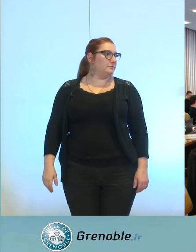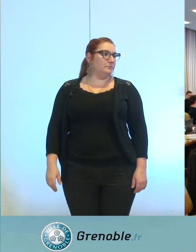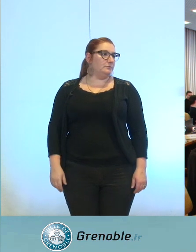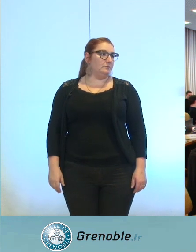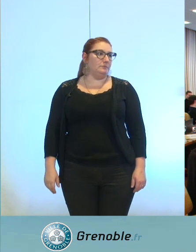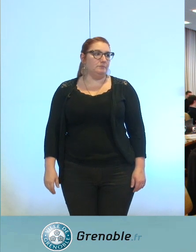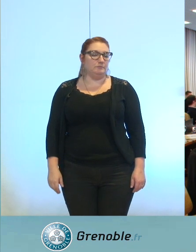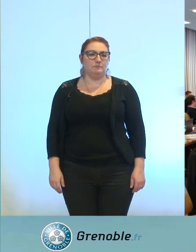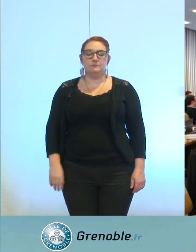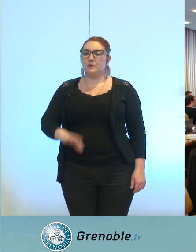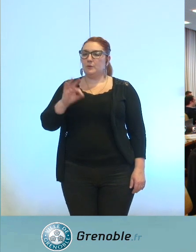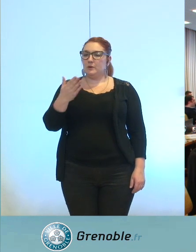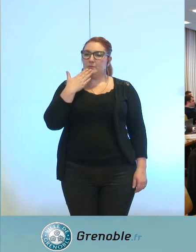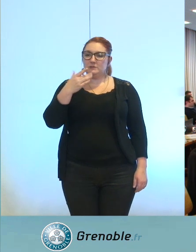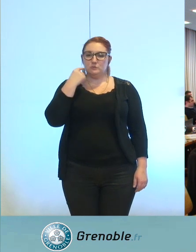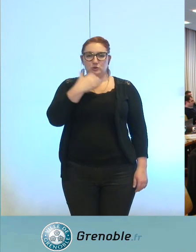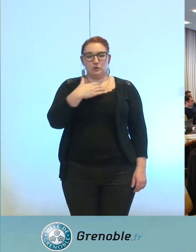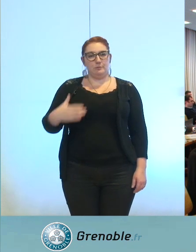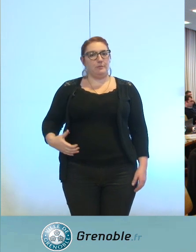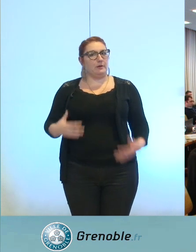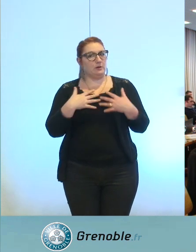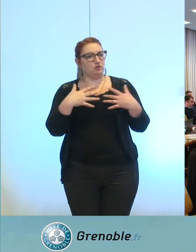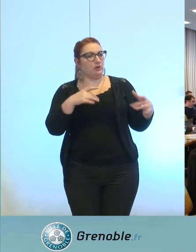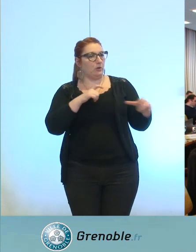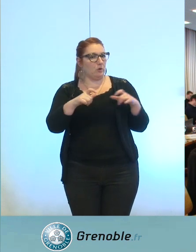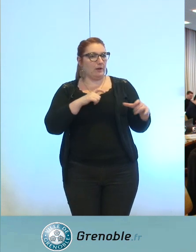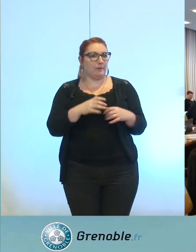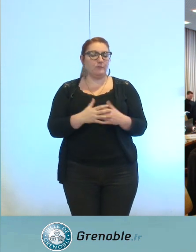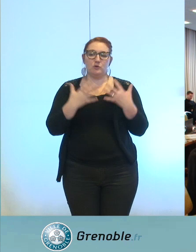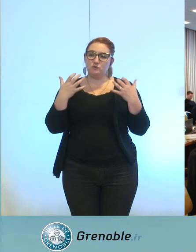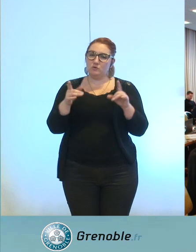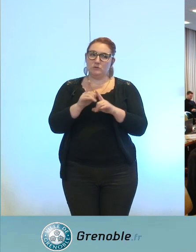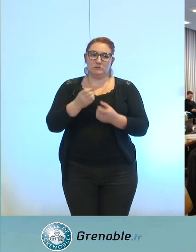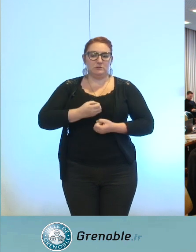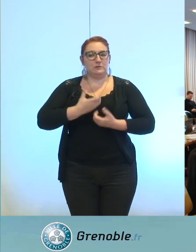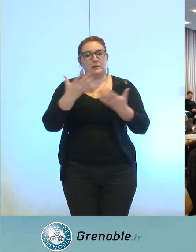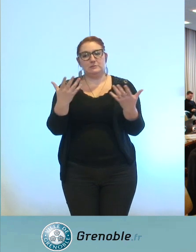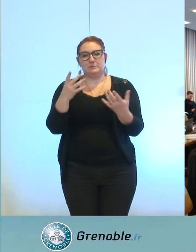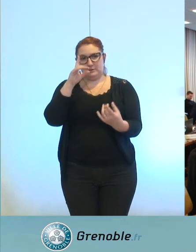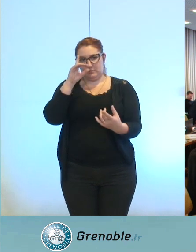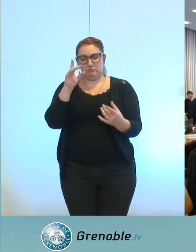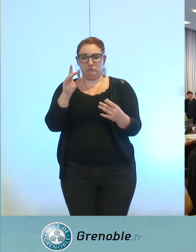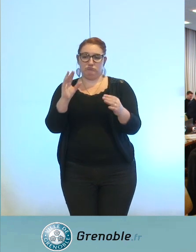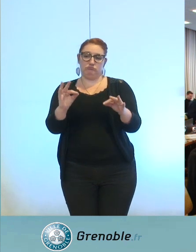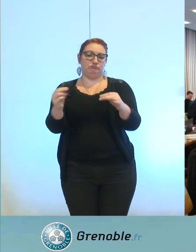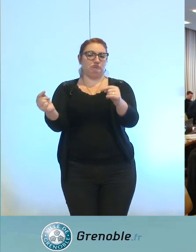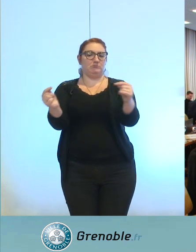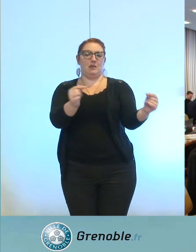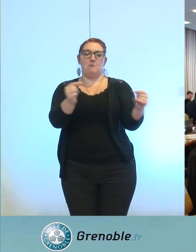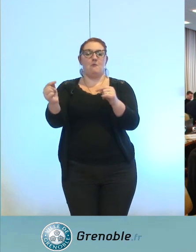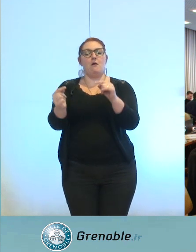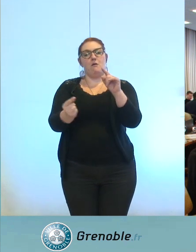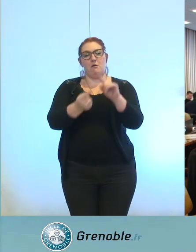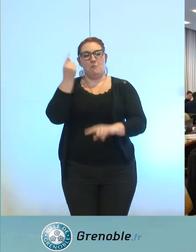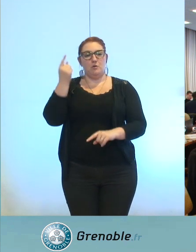Barbier oui merci Monsieur le Maire mes chers collègues je souhaite également m'exprimer sur ce débat relativement